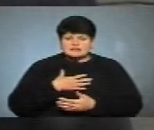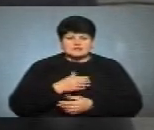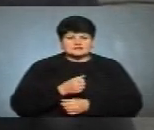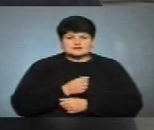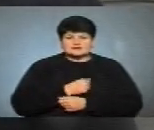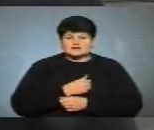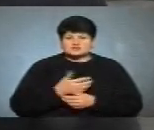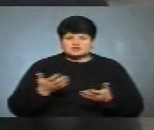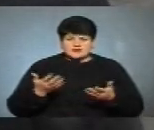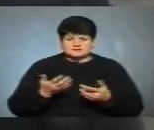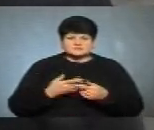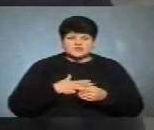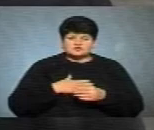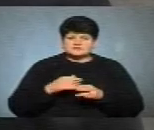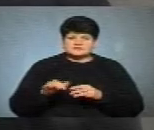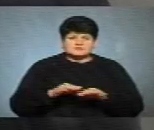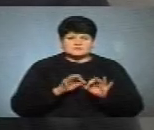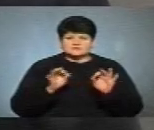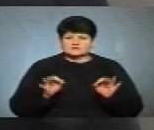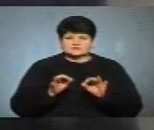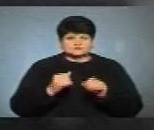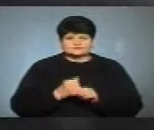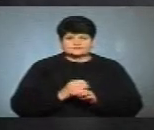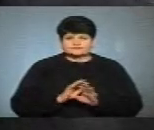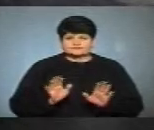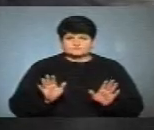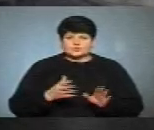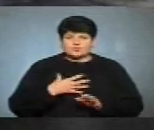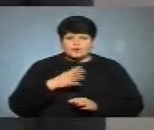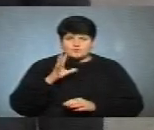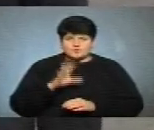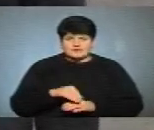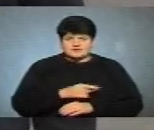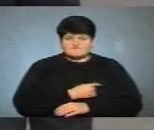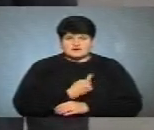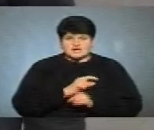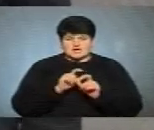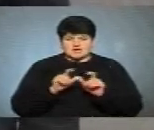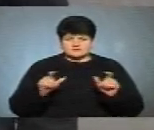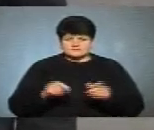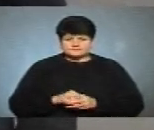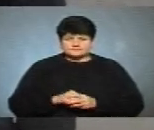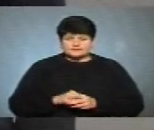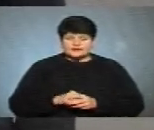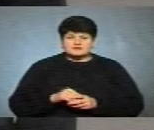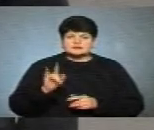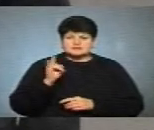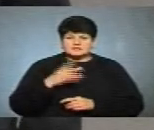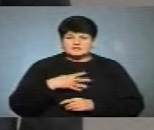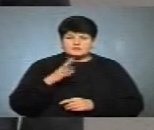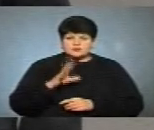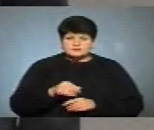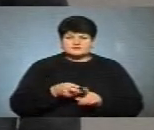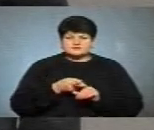всі наші реанімаційні заходи ні до чого не привели. Вона у нас померла в лікарні. За словами Богдана Комаренця, дитина померла